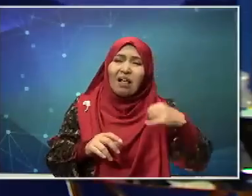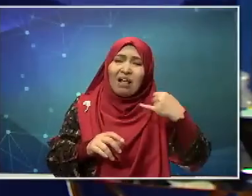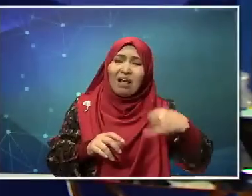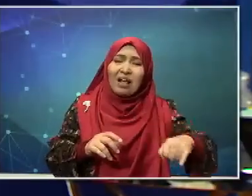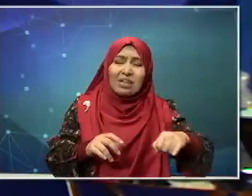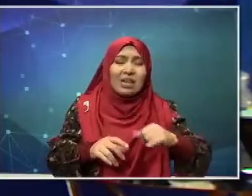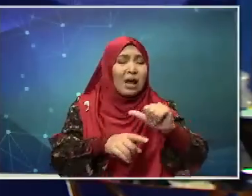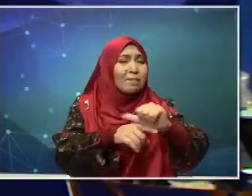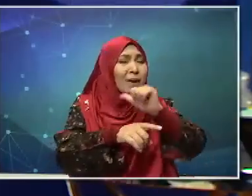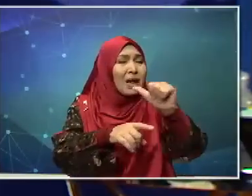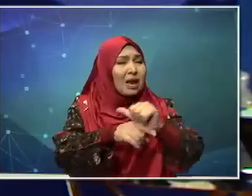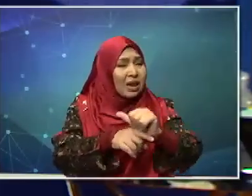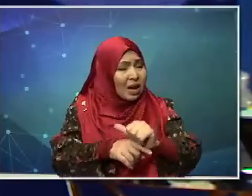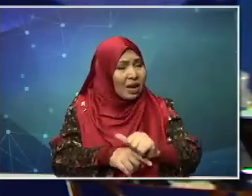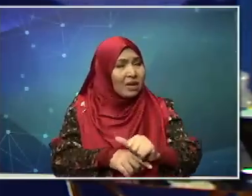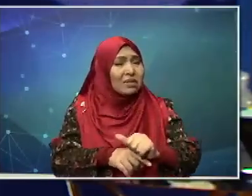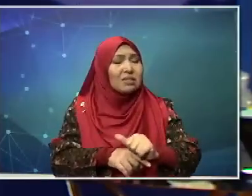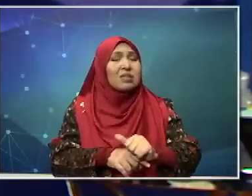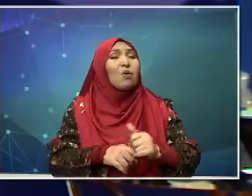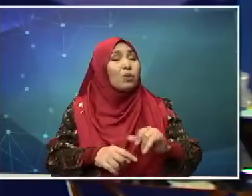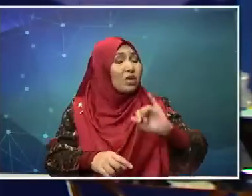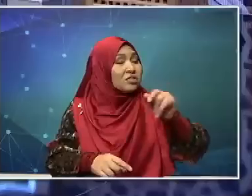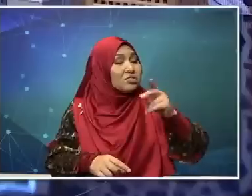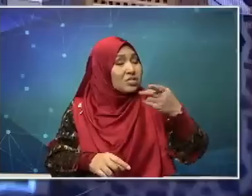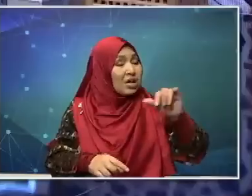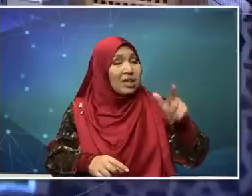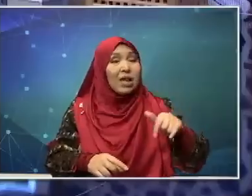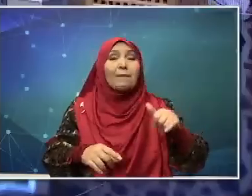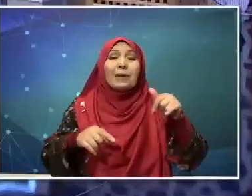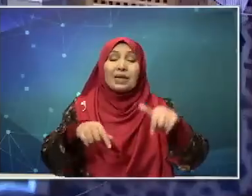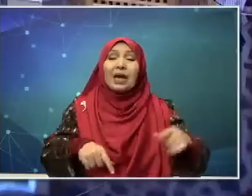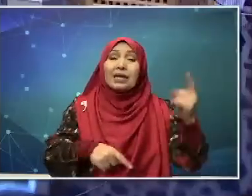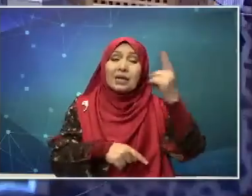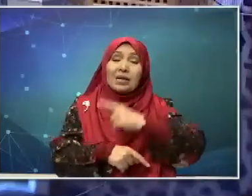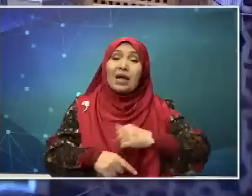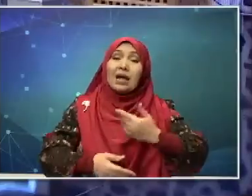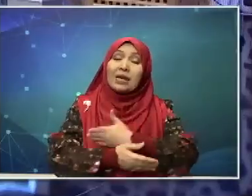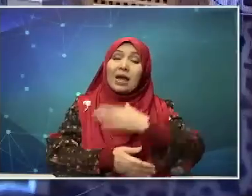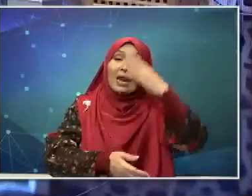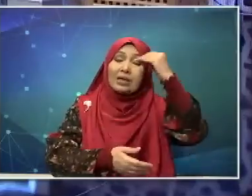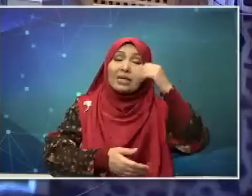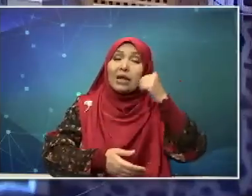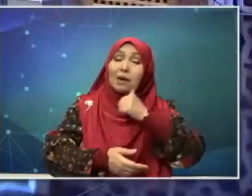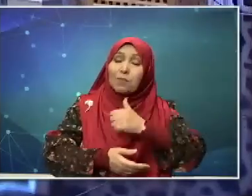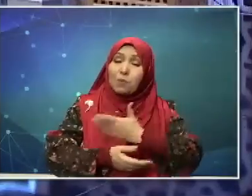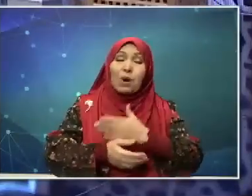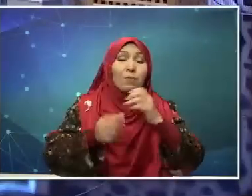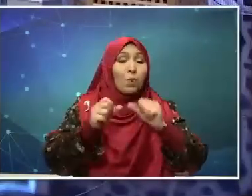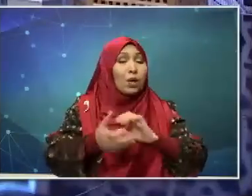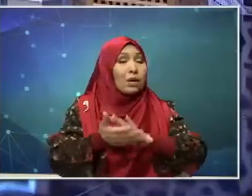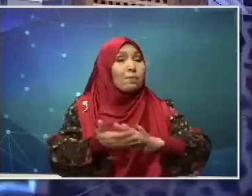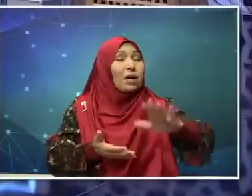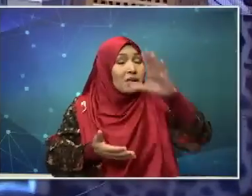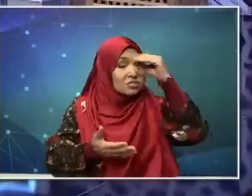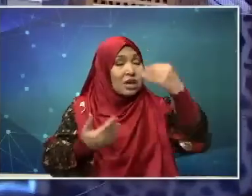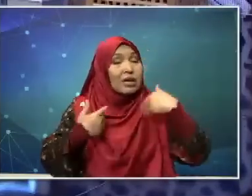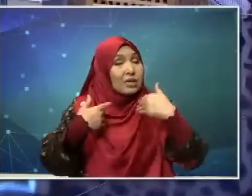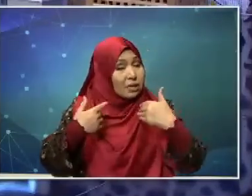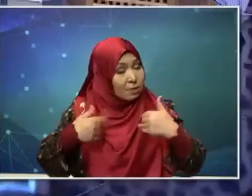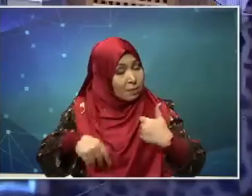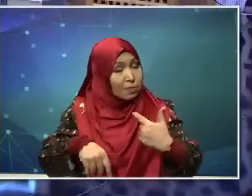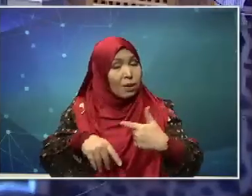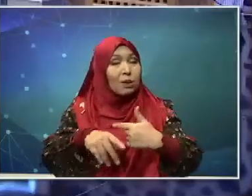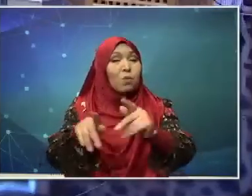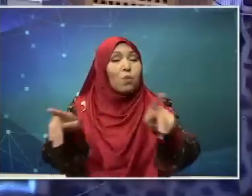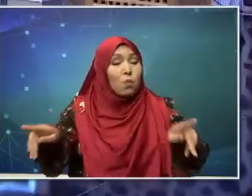orang jahiliah teh kita bersyukur pada hari raya Begini saya kita badai Umah anak laki anakova boleh belajar Subhanallah Ade ruang segi belajar